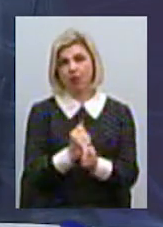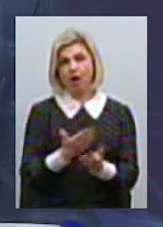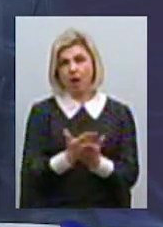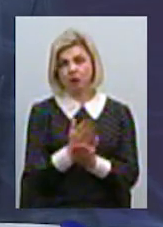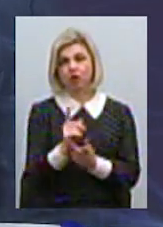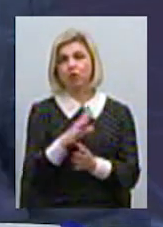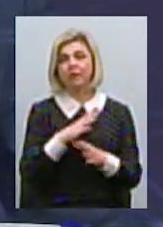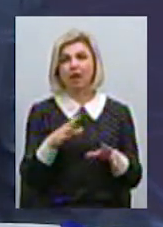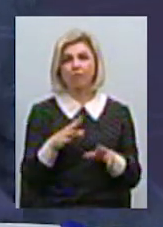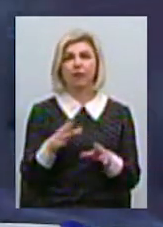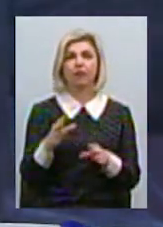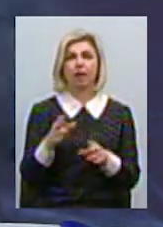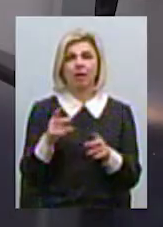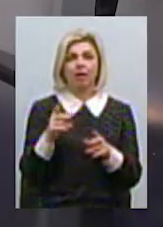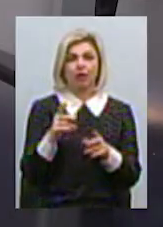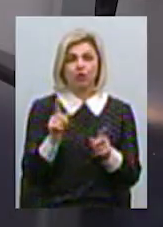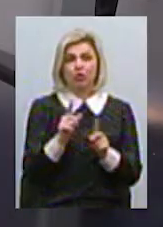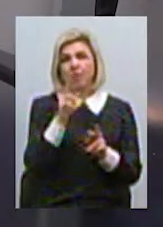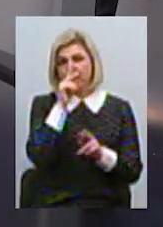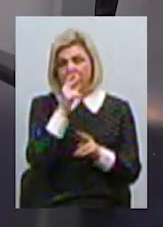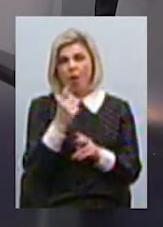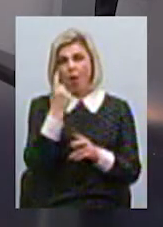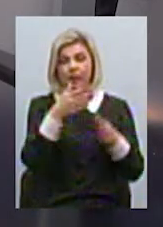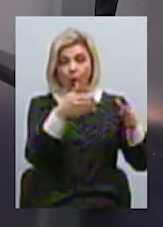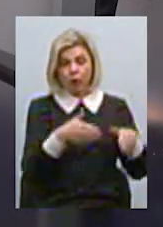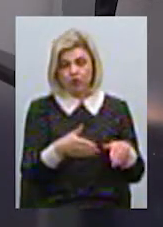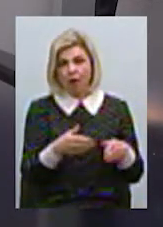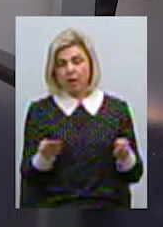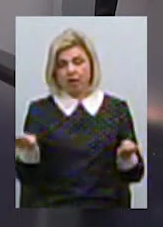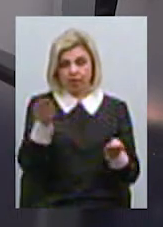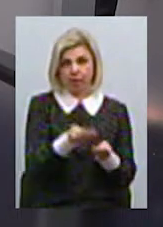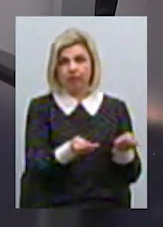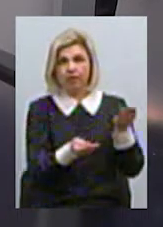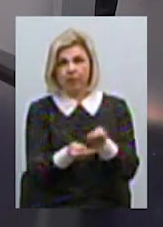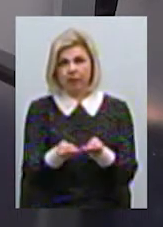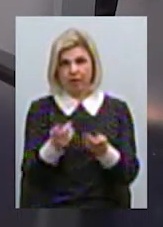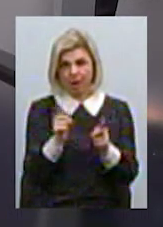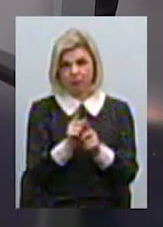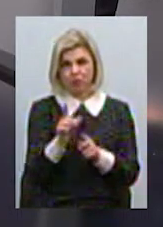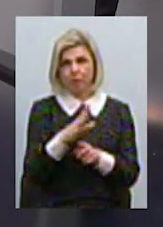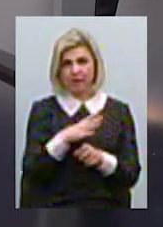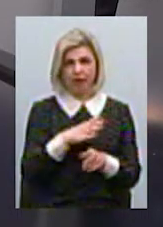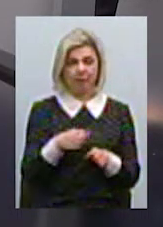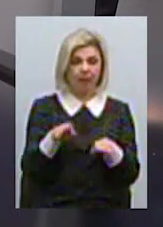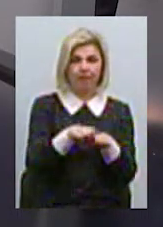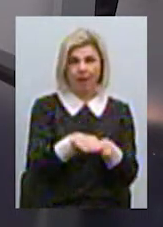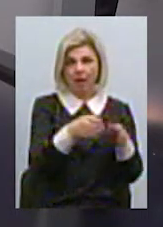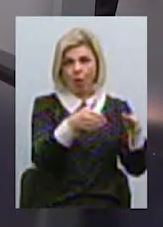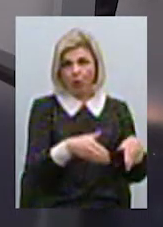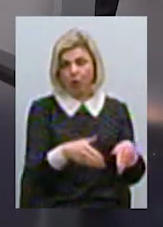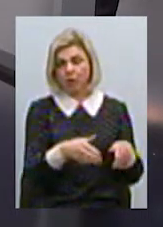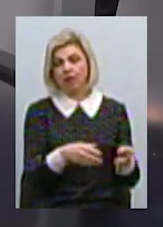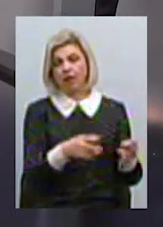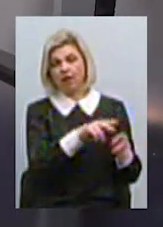було накладання одного ділянки на іншу. От проти накладання ділянок виступають нотари, але не проти